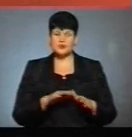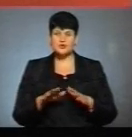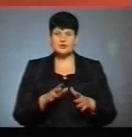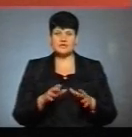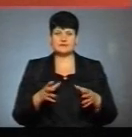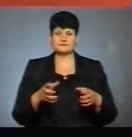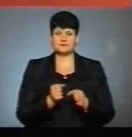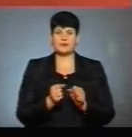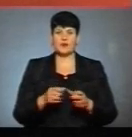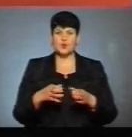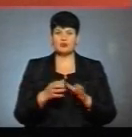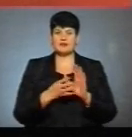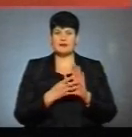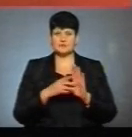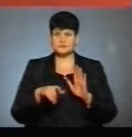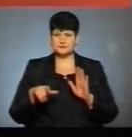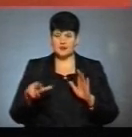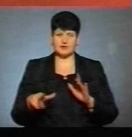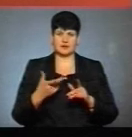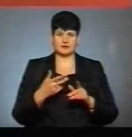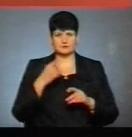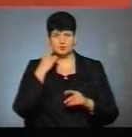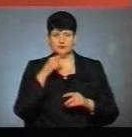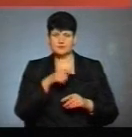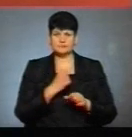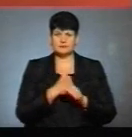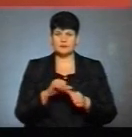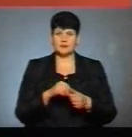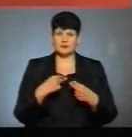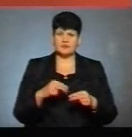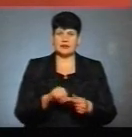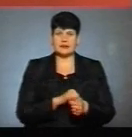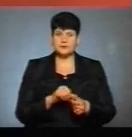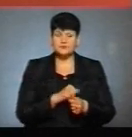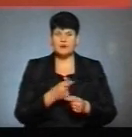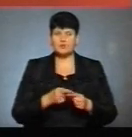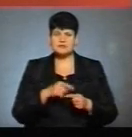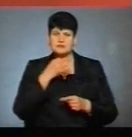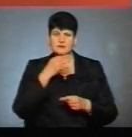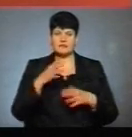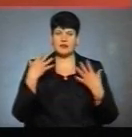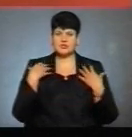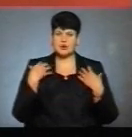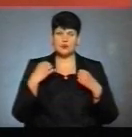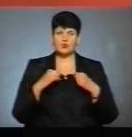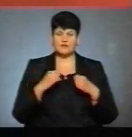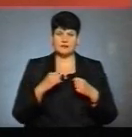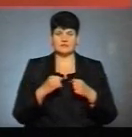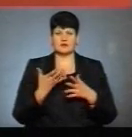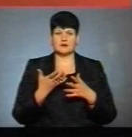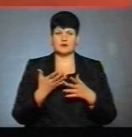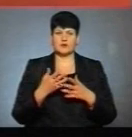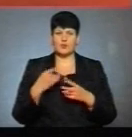9 осіб, яких підозрюють у виготовленні та продажі наркотиків. Про це тоді розповів начальник управління стратегічних розслідувань